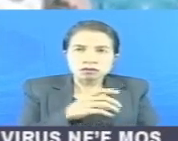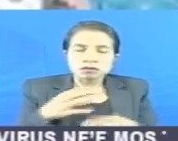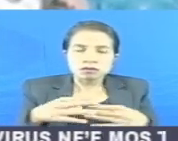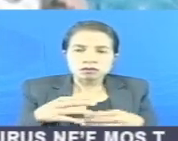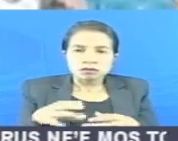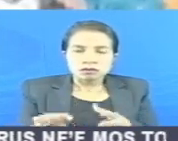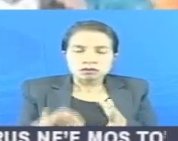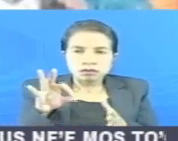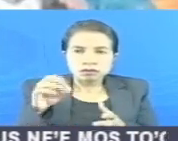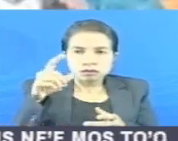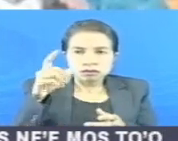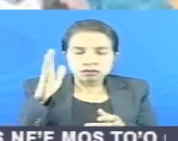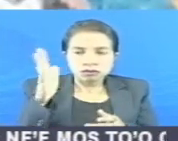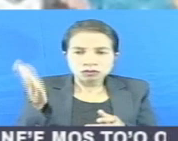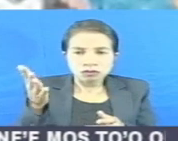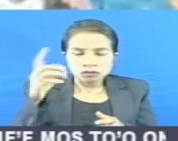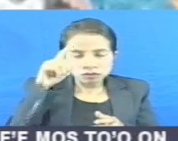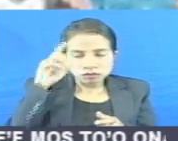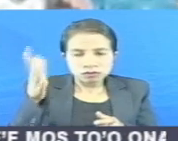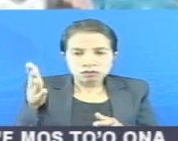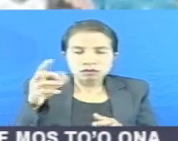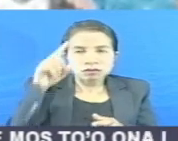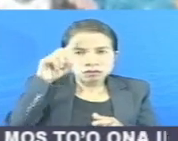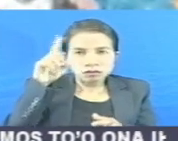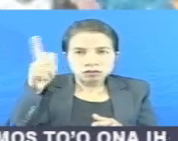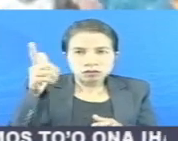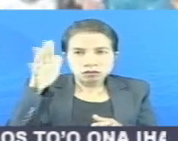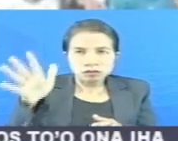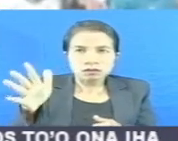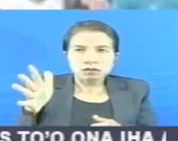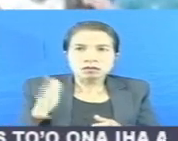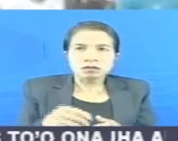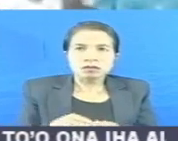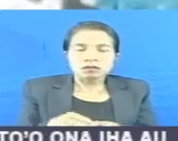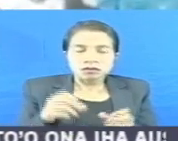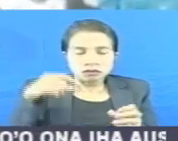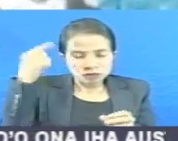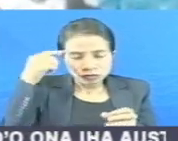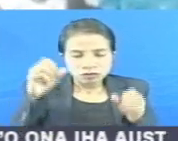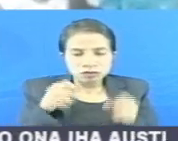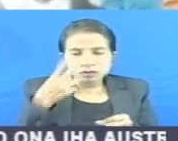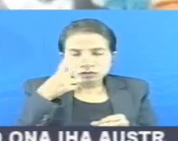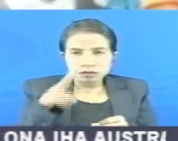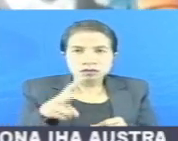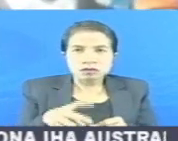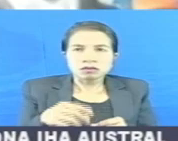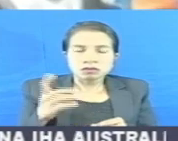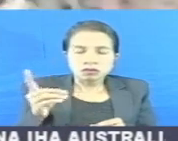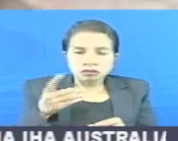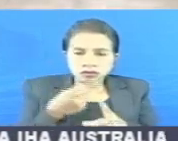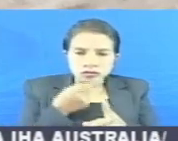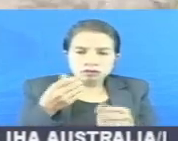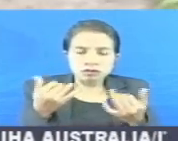him paradu. Amila hetan no sen neve amni akara kena halo gubernur pra. Pematan nanti har tau be. Opera sira unda der saya mai hari